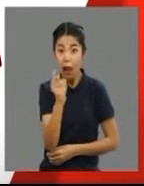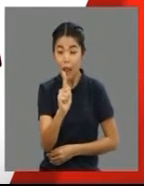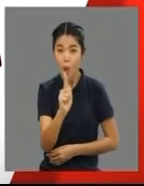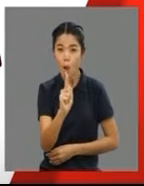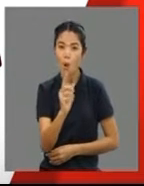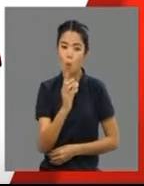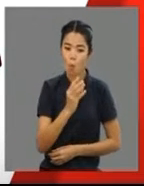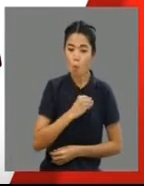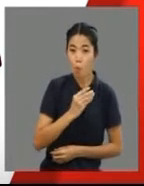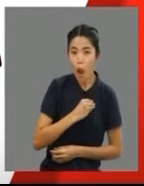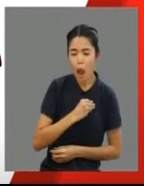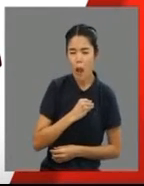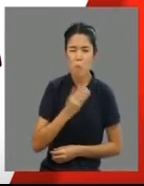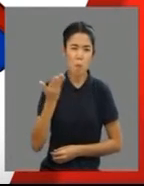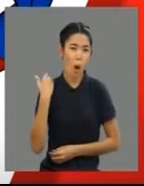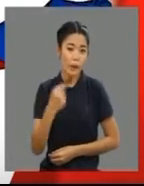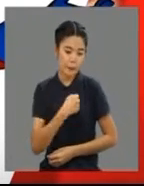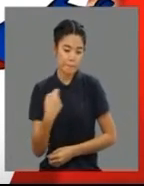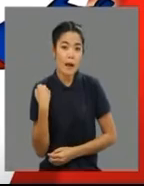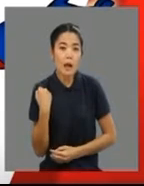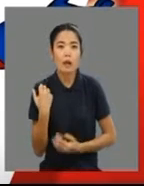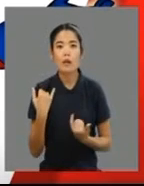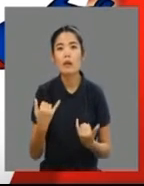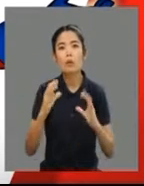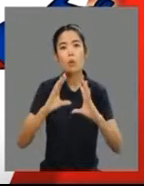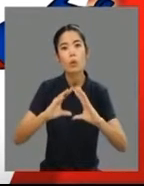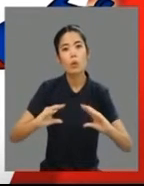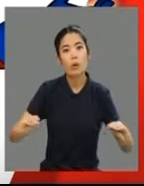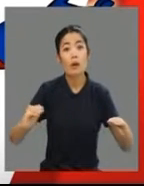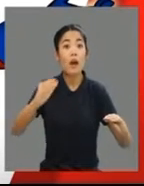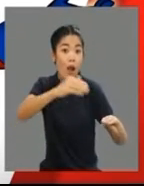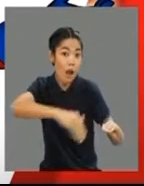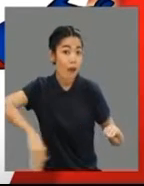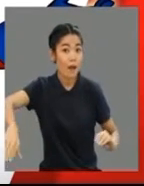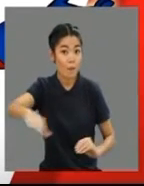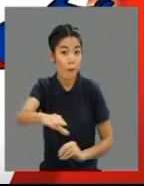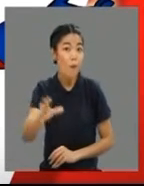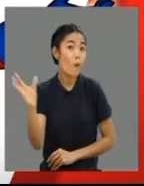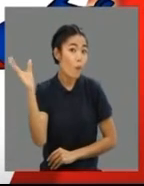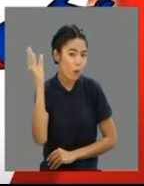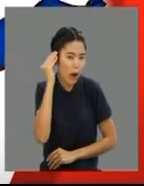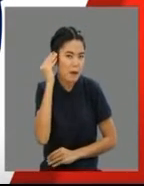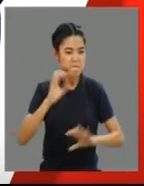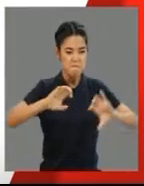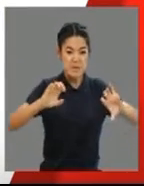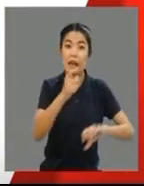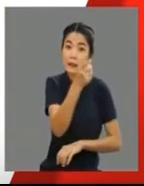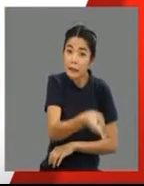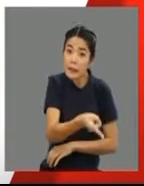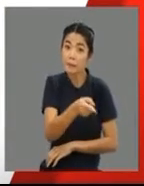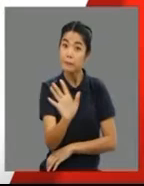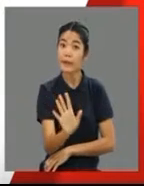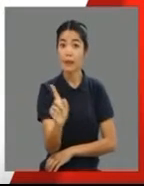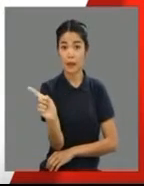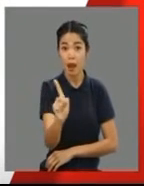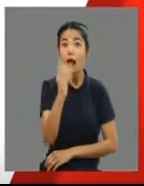พอความกลัวเข้ามาความกล้าก็หายวับไปนักเรียนได้ยินเรื่องเล่นลับนี้แล้วคิดว่าเป็นเรื่